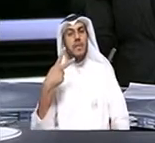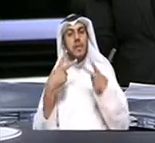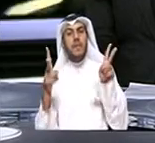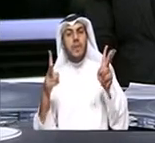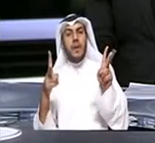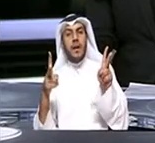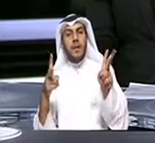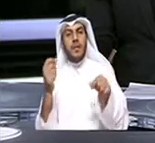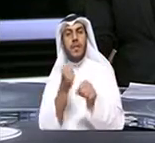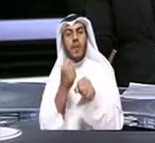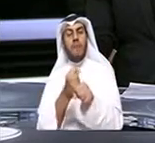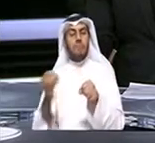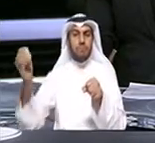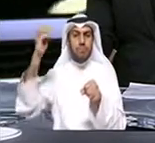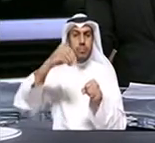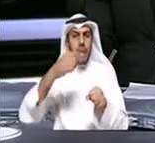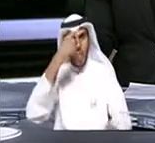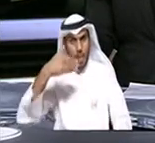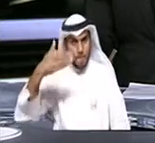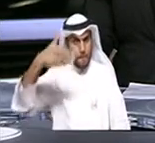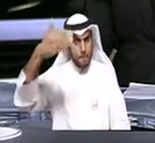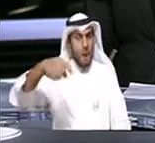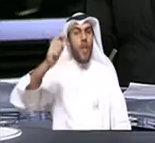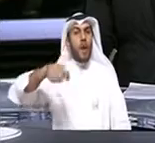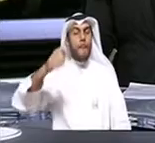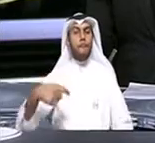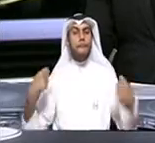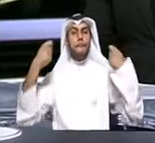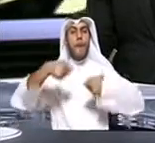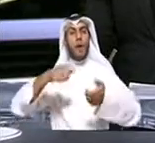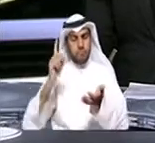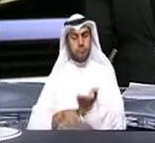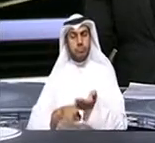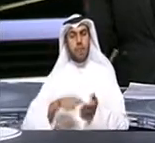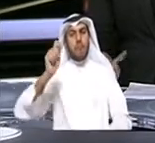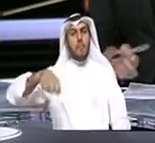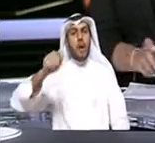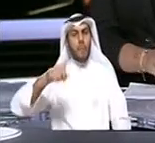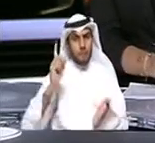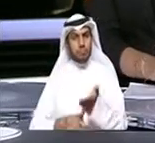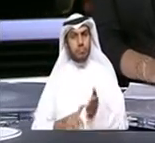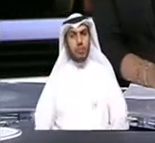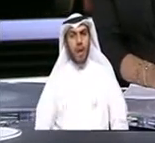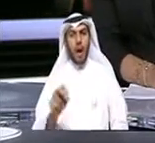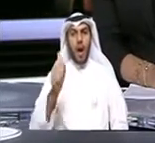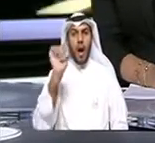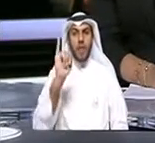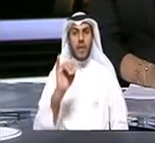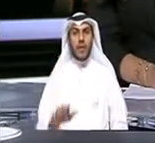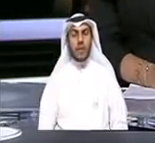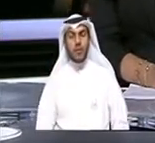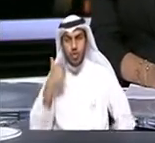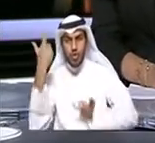ثم تعيينهم في المستقبل قاضيات في المحاكم، وسيسمح لهن بحكم عملهن بالإشراف على لجان